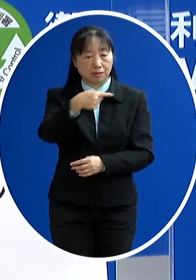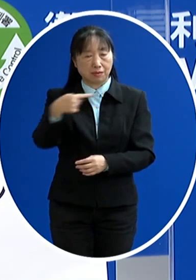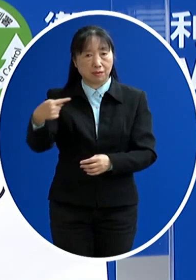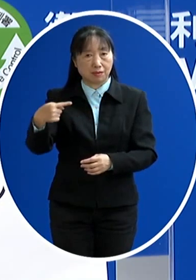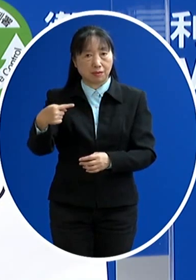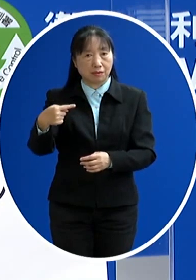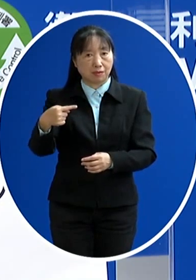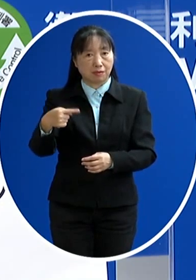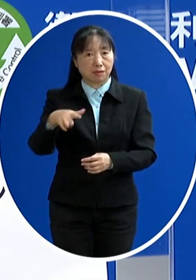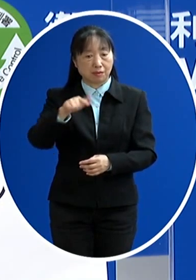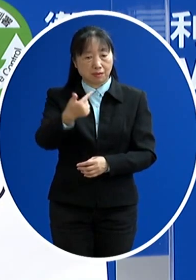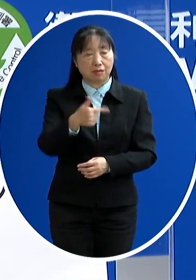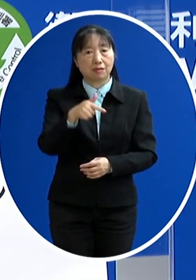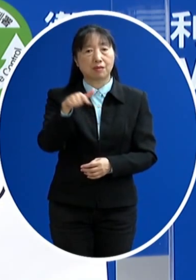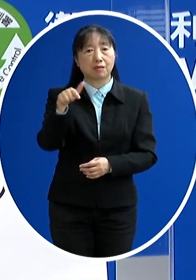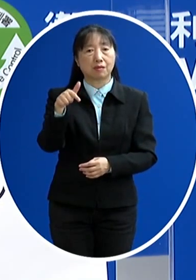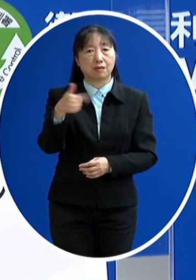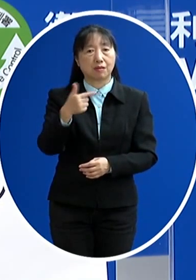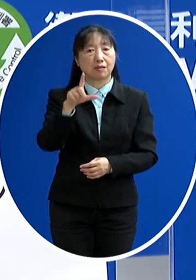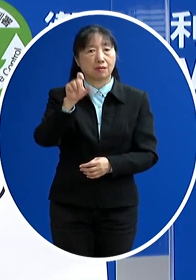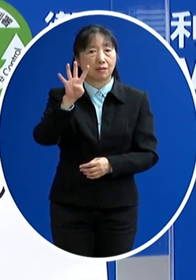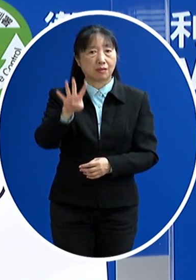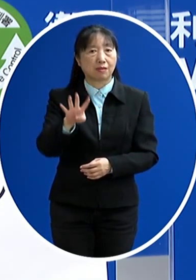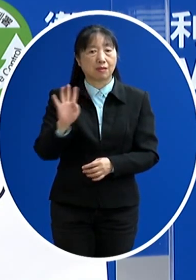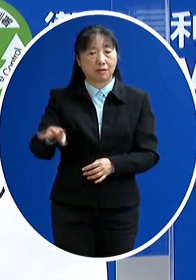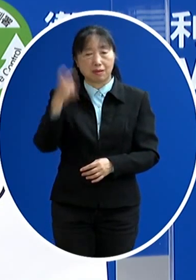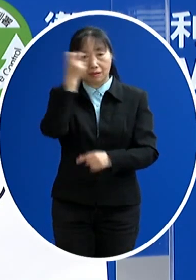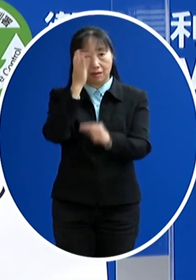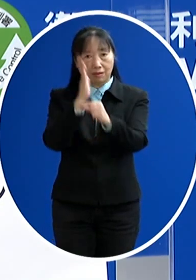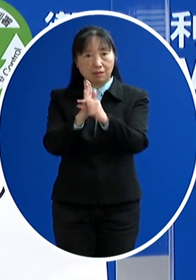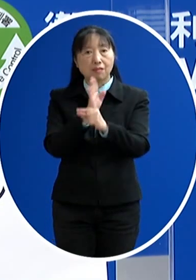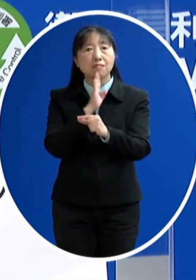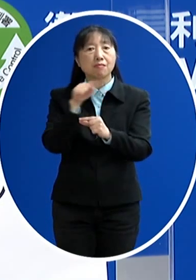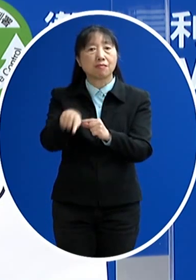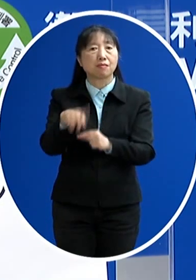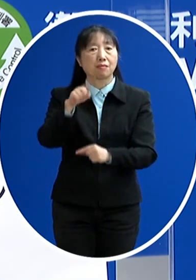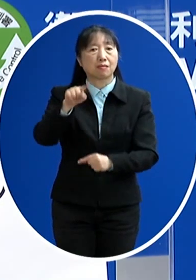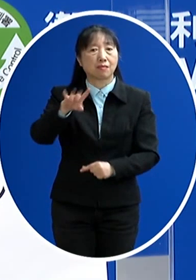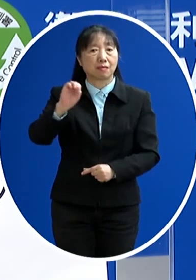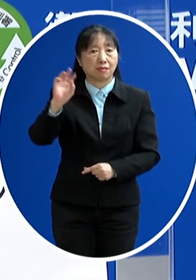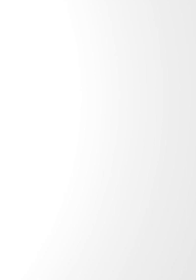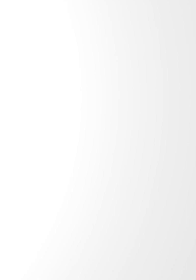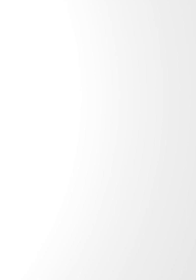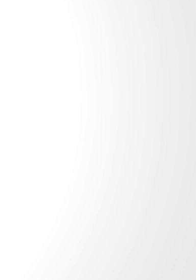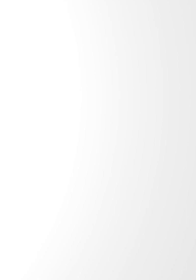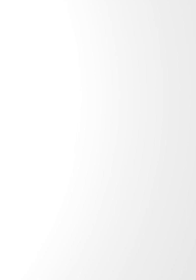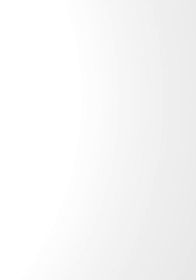经出来的有664位，那检验中的是1078位。